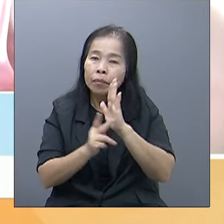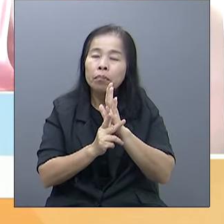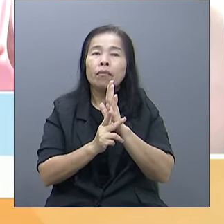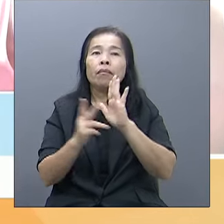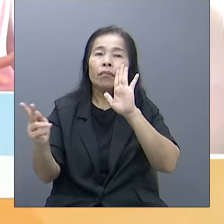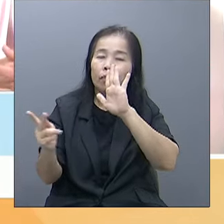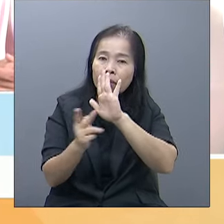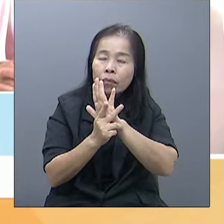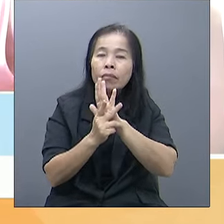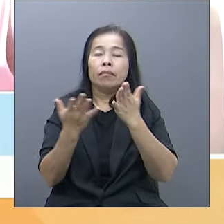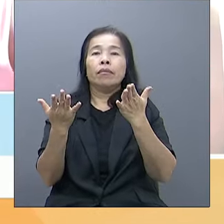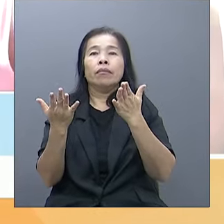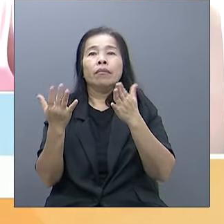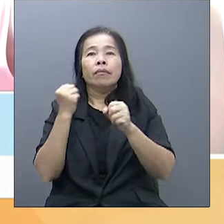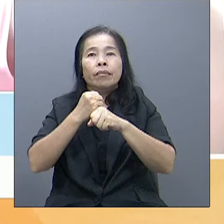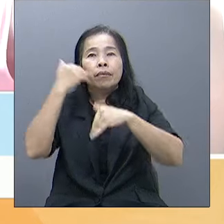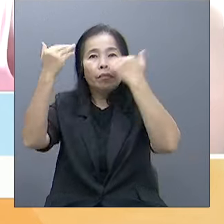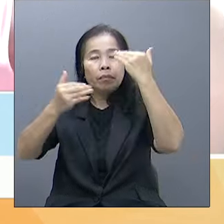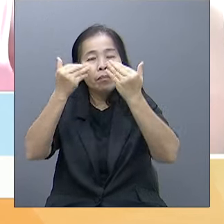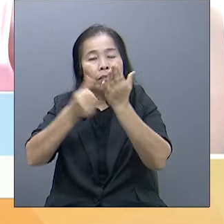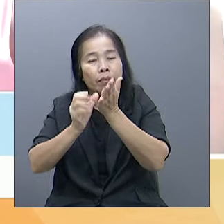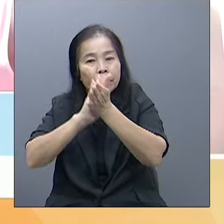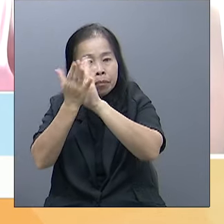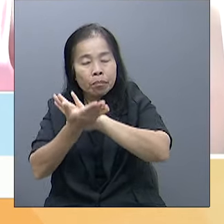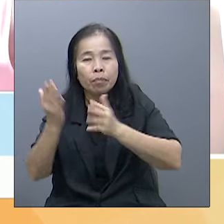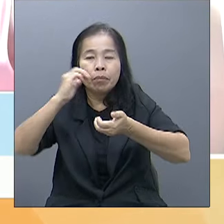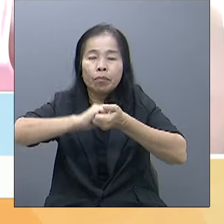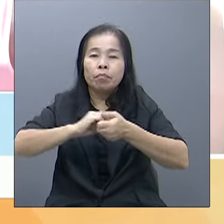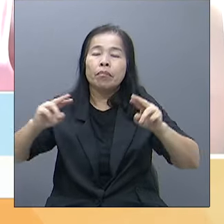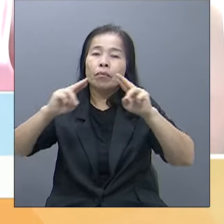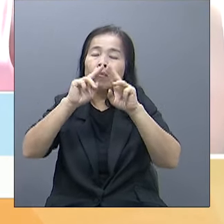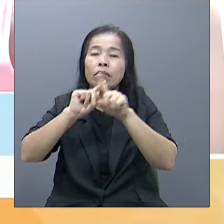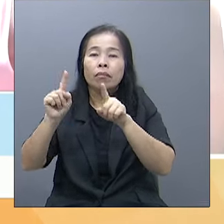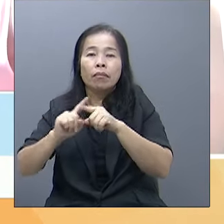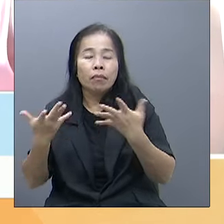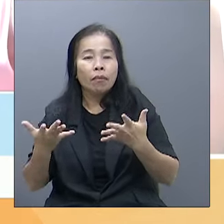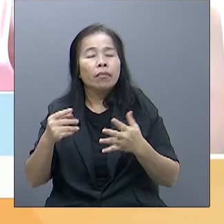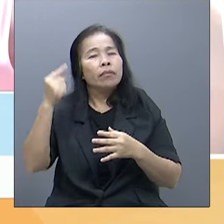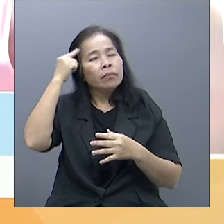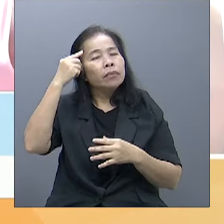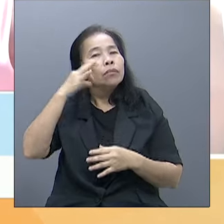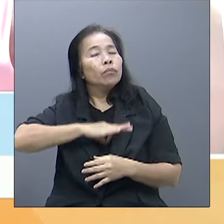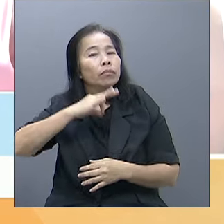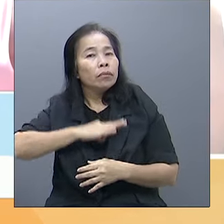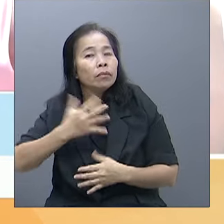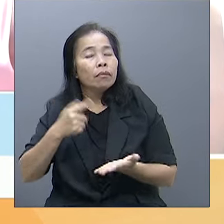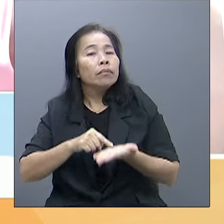กี่ยวข้องหรือแม้แต่การทำงานร่วมกันกับทางกระทรวงด้วยในข้อเสนอนี้ท่านมีแนวทางความคิดเห็นอย่างไรบ้างค